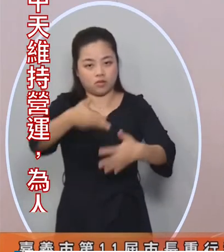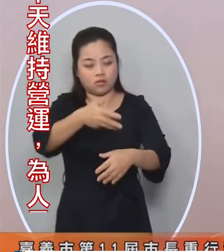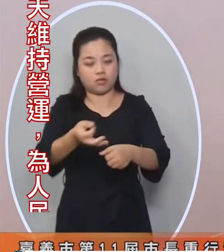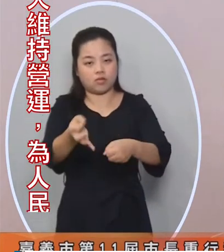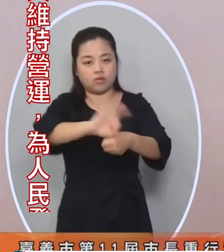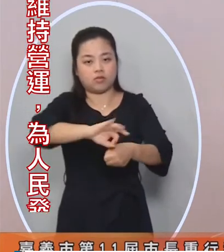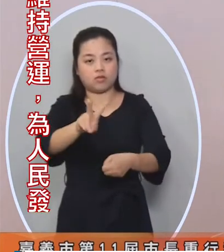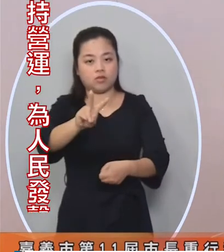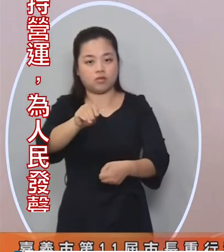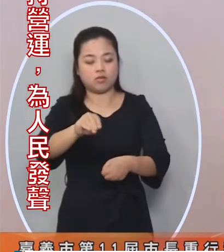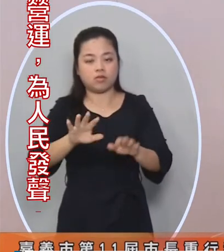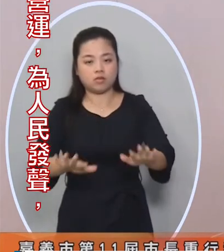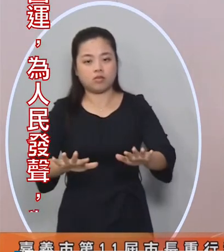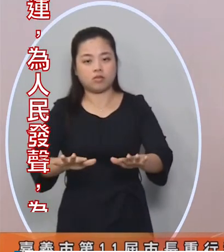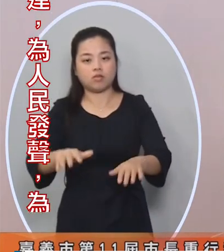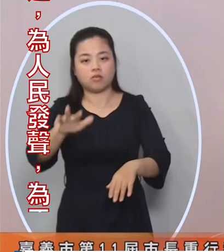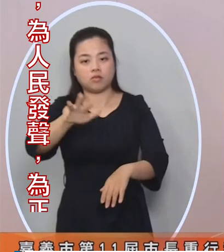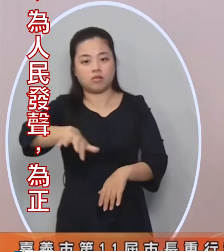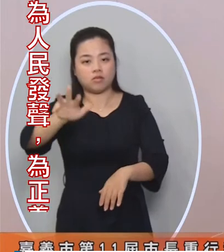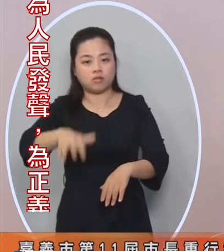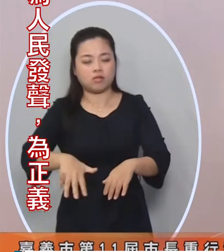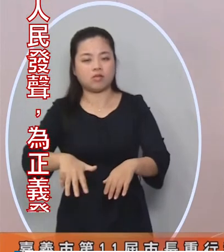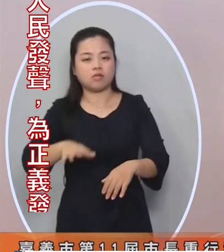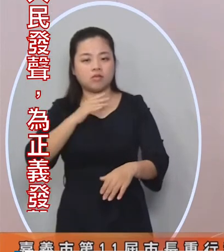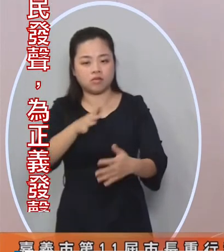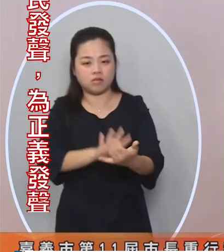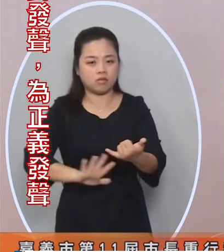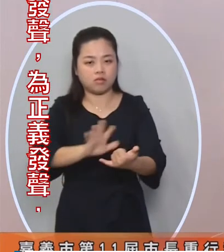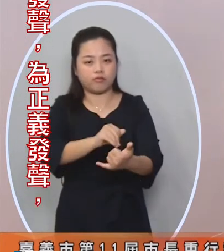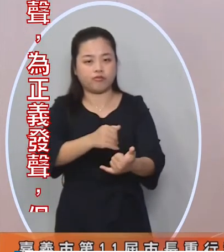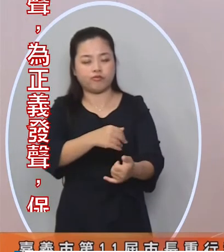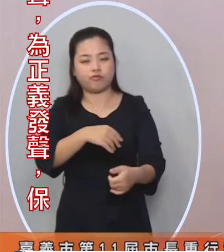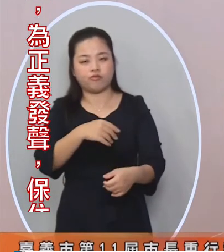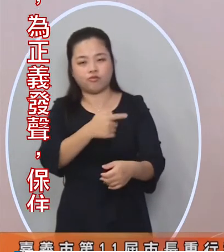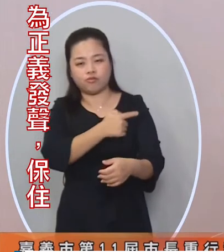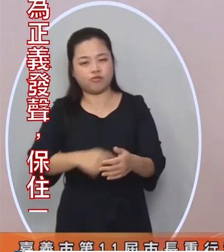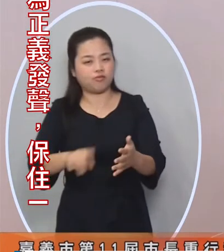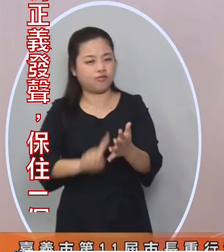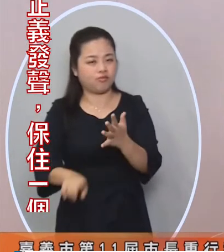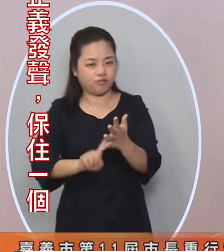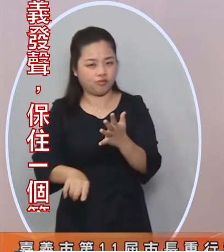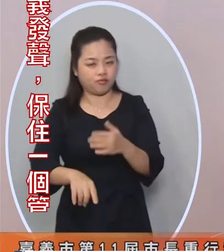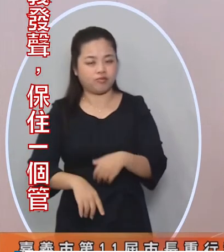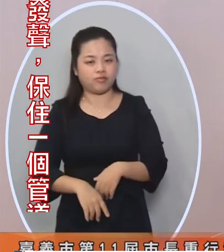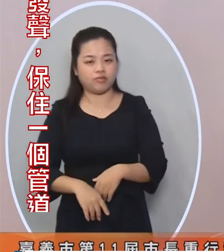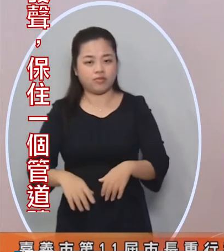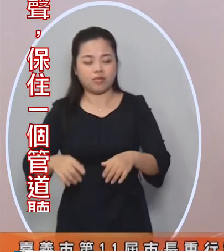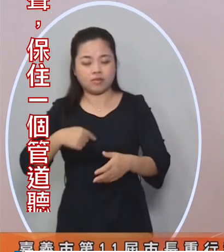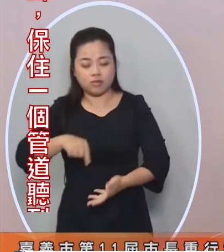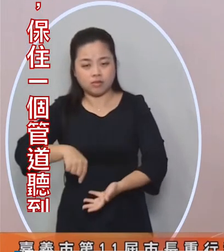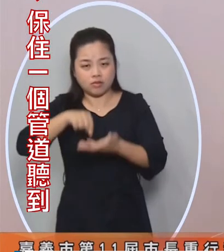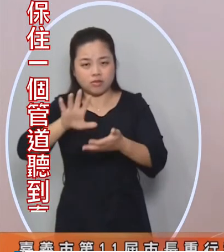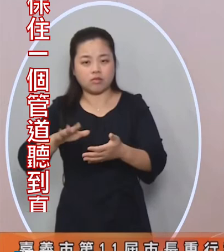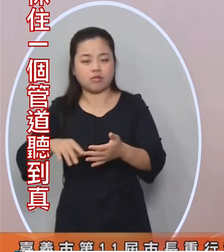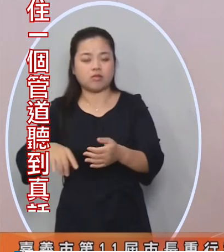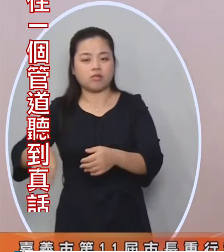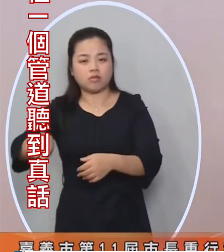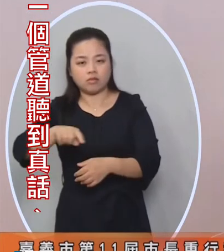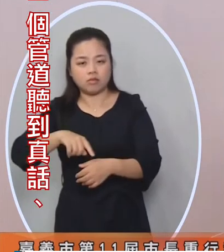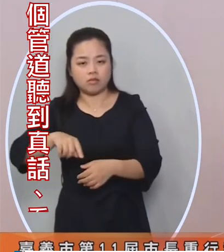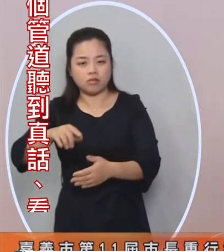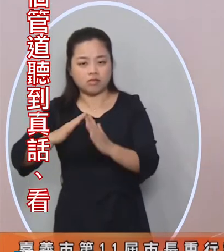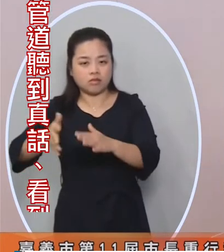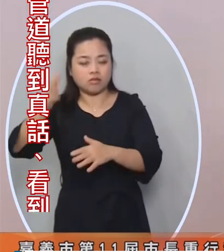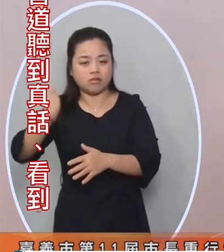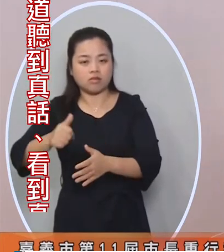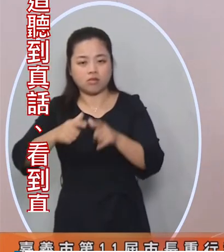现在的生育补助是8,000元，是全国最低的。当我们提出质疑以后，市政府的回答是我们还有营养金，